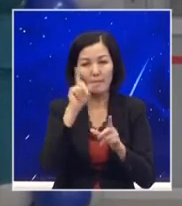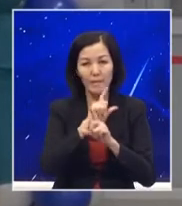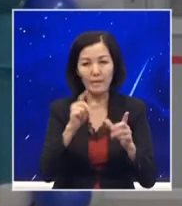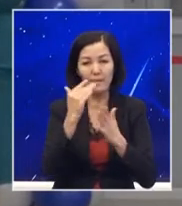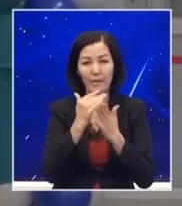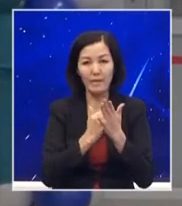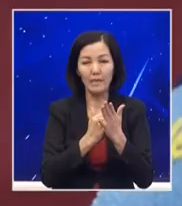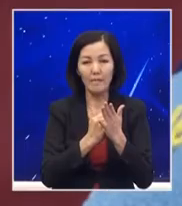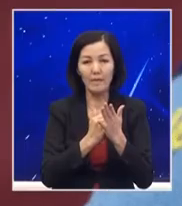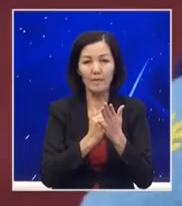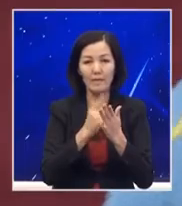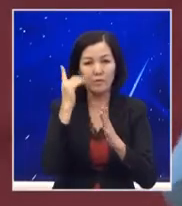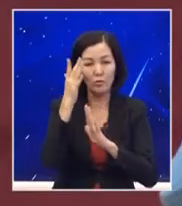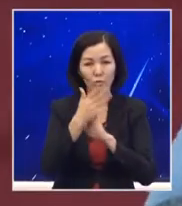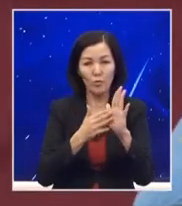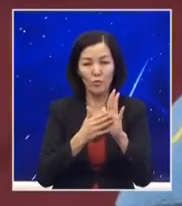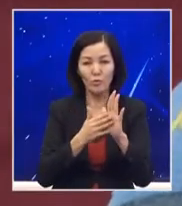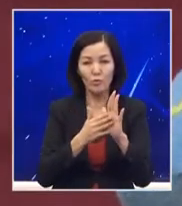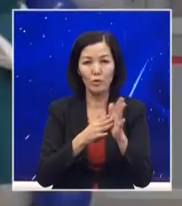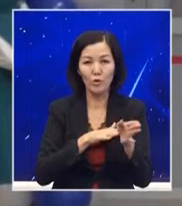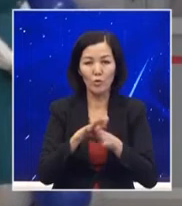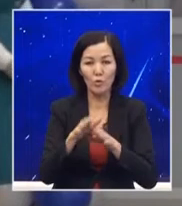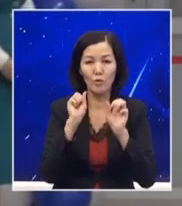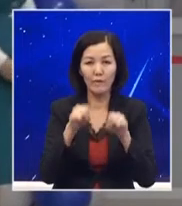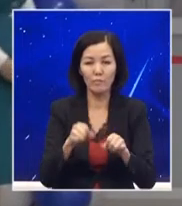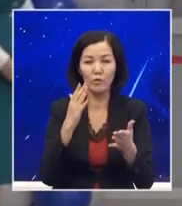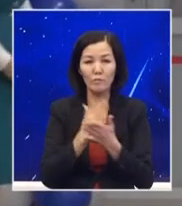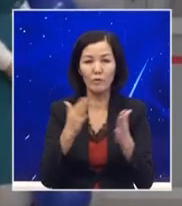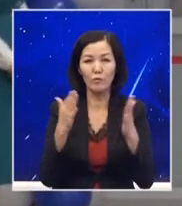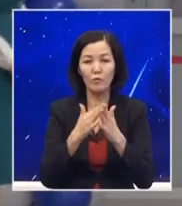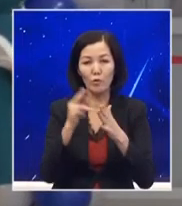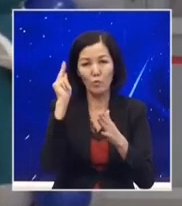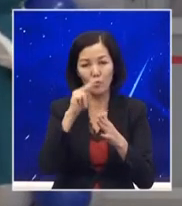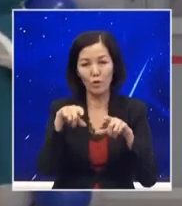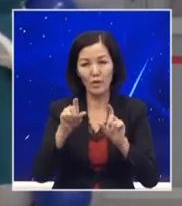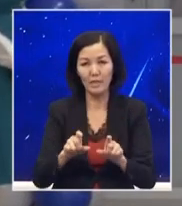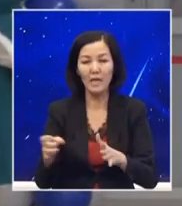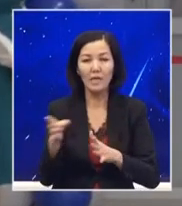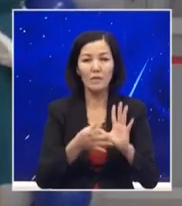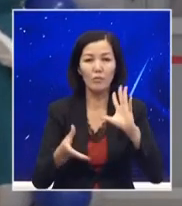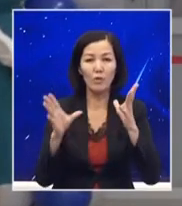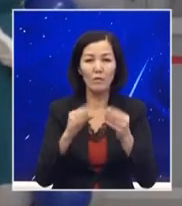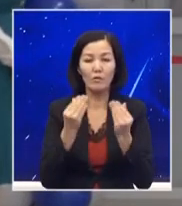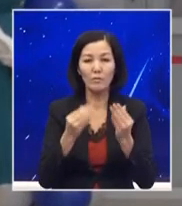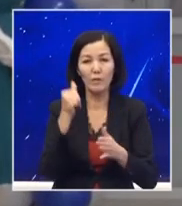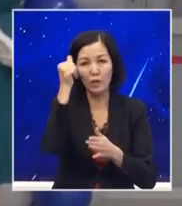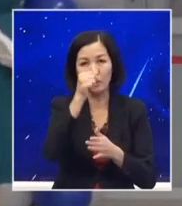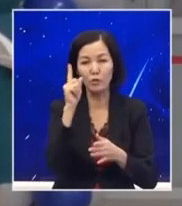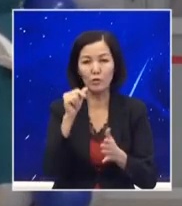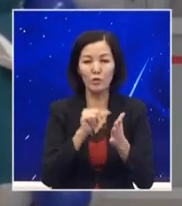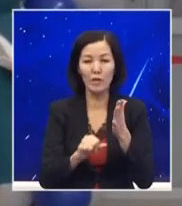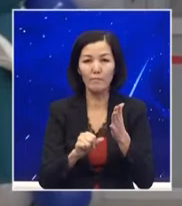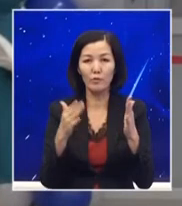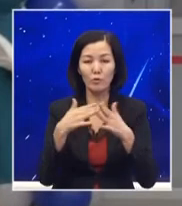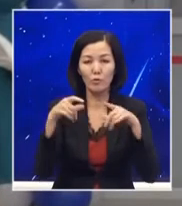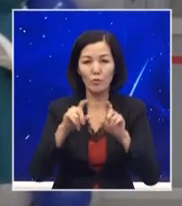кетуге толықтай мүмкіндігі бар. Осыған дейін үйде оқытылатын балалар, жалпы республикамыз бойынша биылғы жылдың өзінде 160 үйден